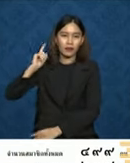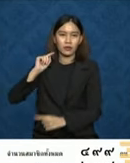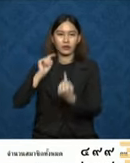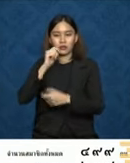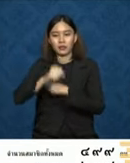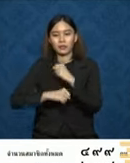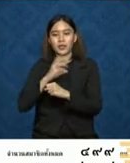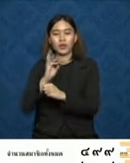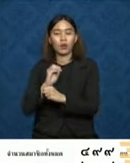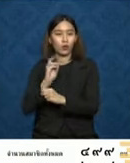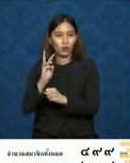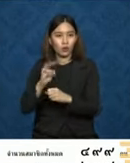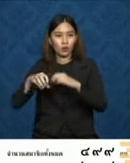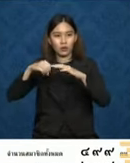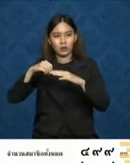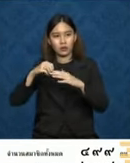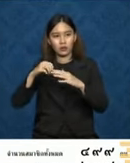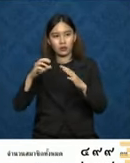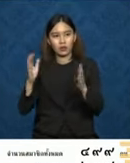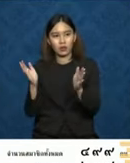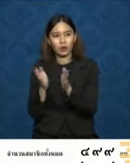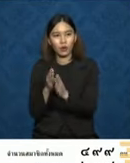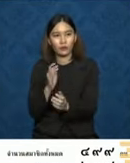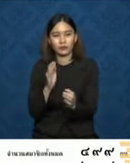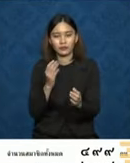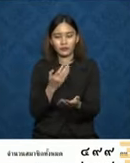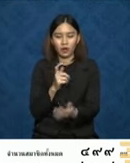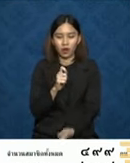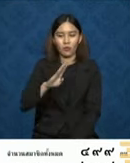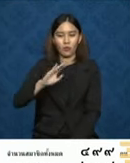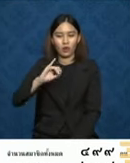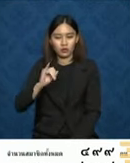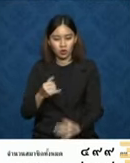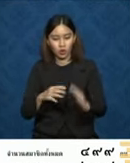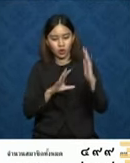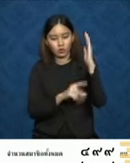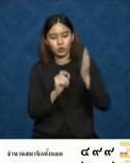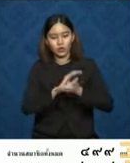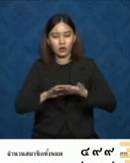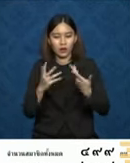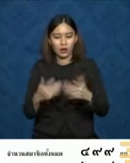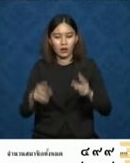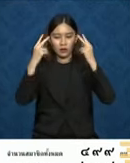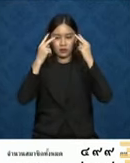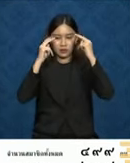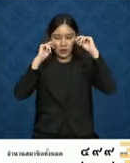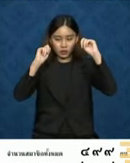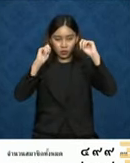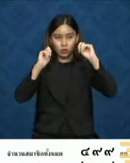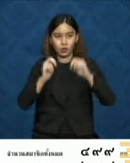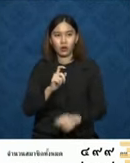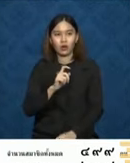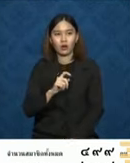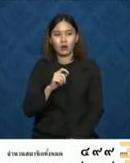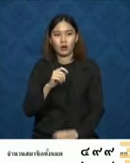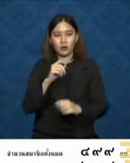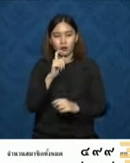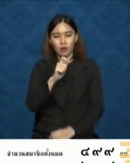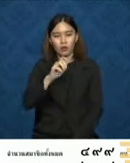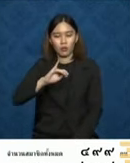ปี 66นั้นตกเป็นเงินสะสมขององค์กรบริหารส่วนจังหวัดชุมพรเรียบร้อยโดยท่านนายกนพพรอุสิทธิ์นายกนะองค์การ